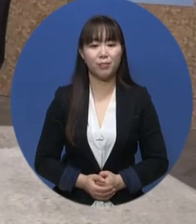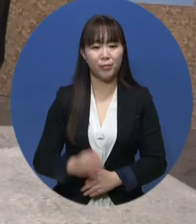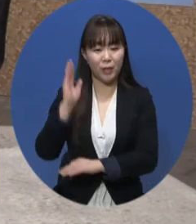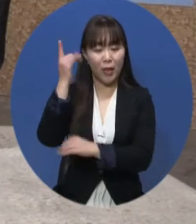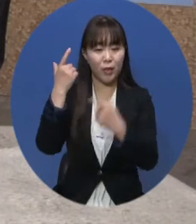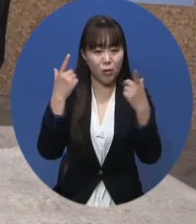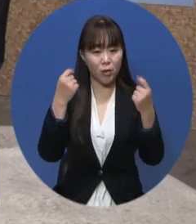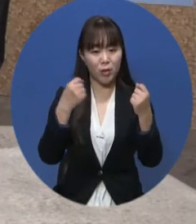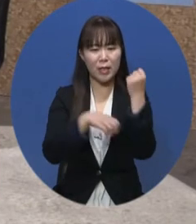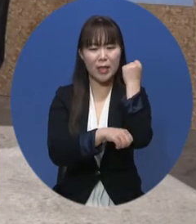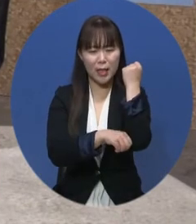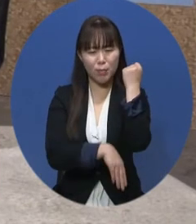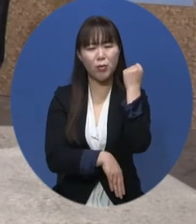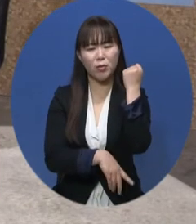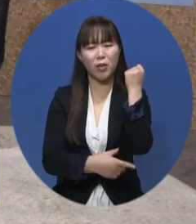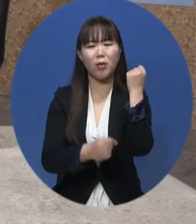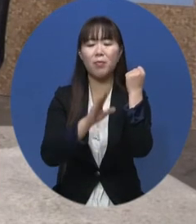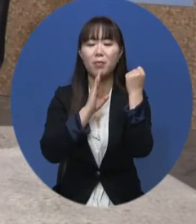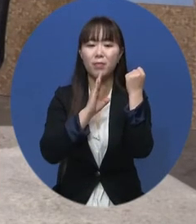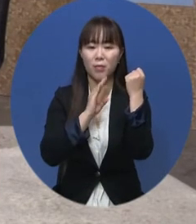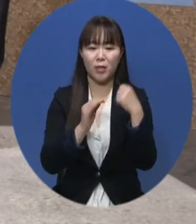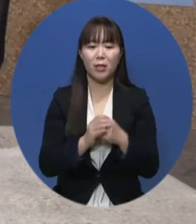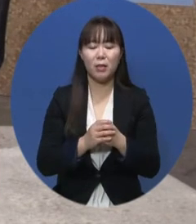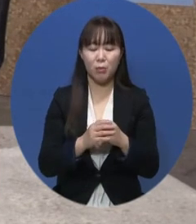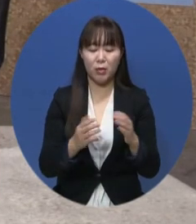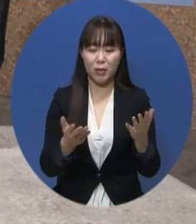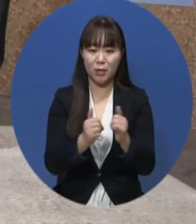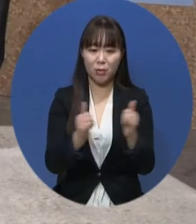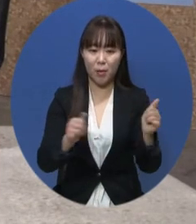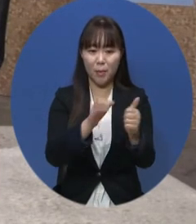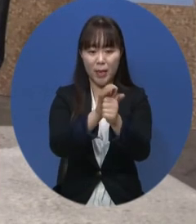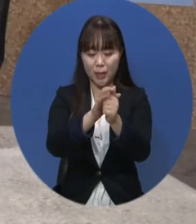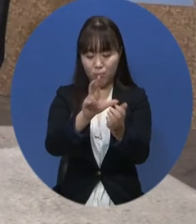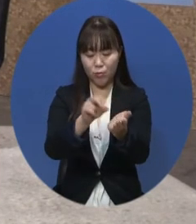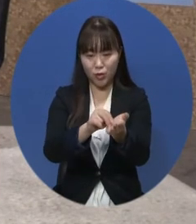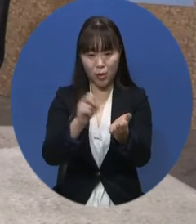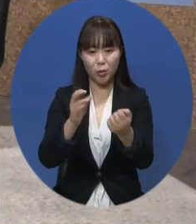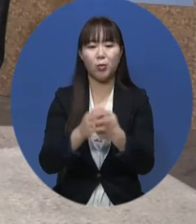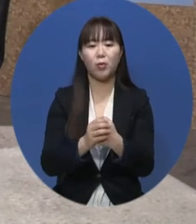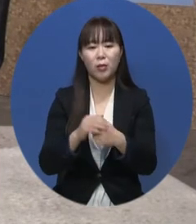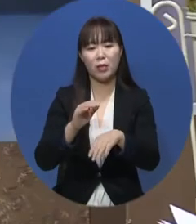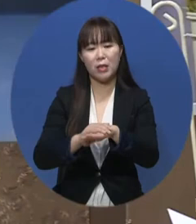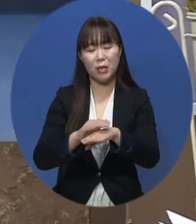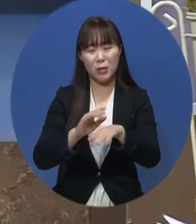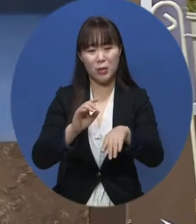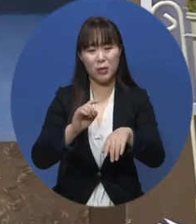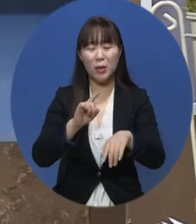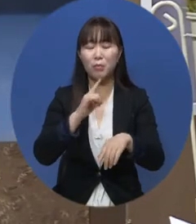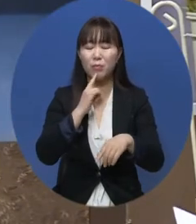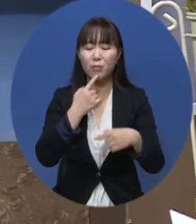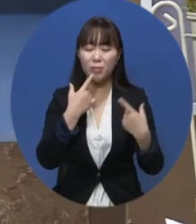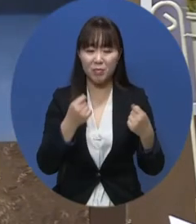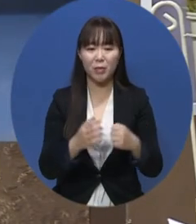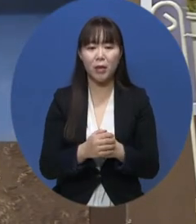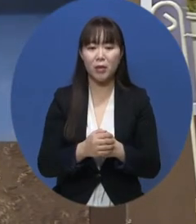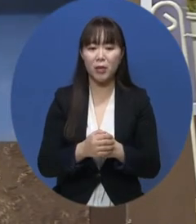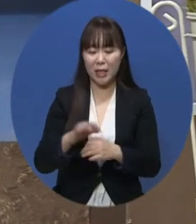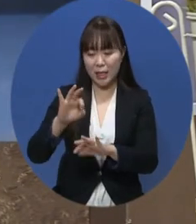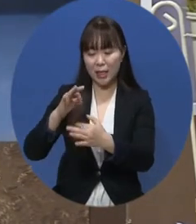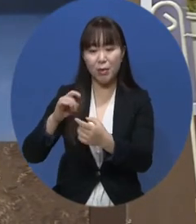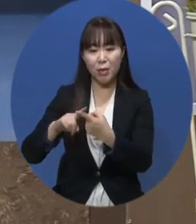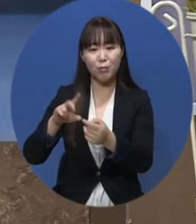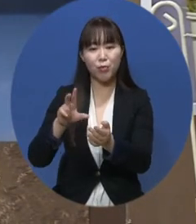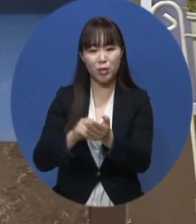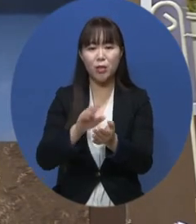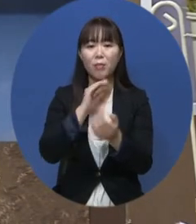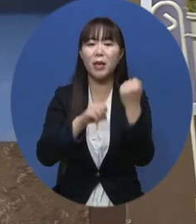정말 기본적인 부분이거든요. 그런 인력 배치의 문제라든지 일손 부족이죠. 네. 그리고 또 그런 임금에 대한 문제, 이게